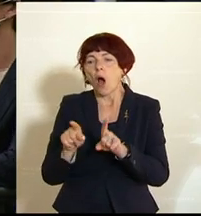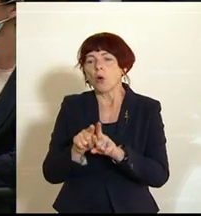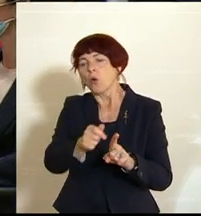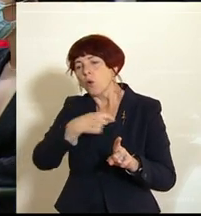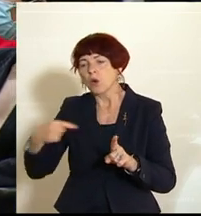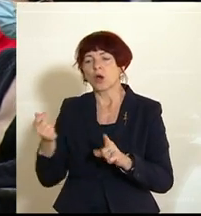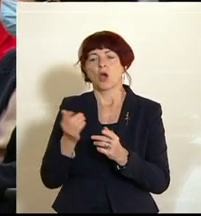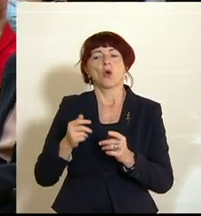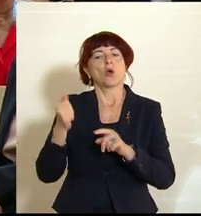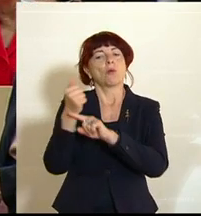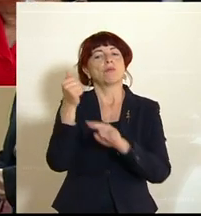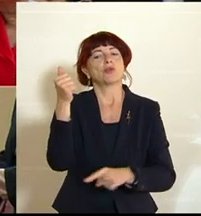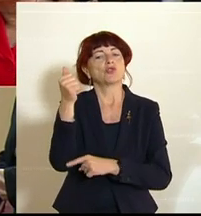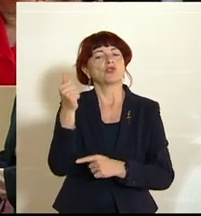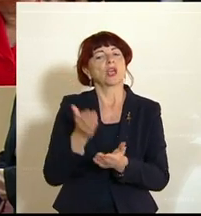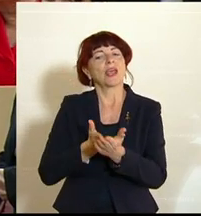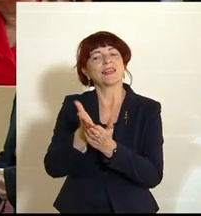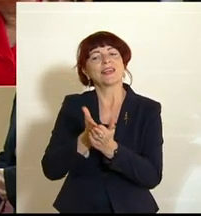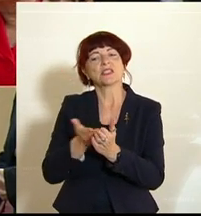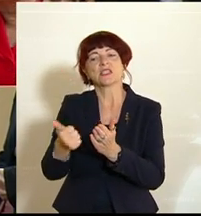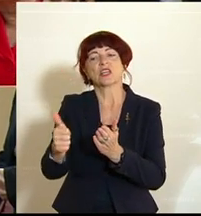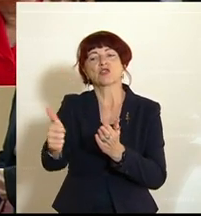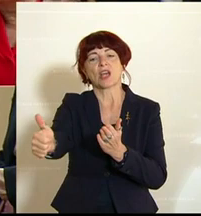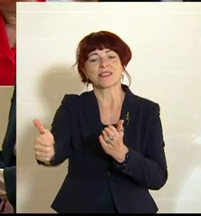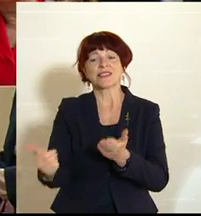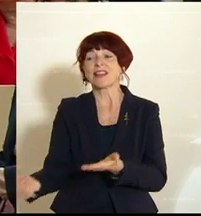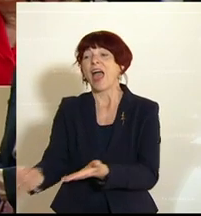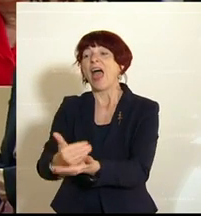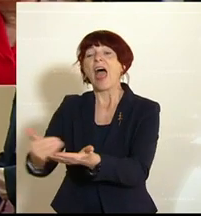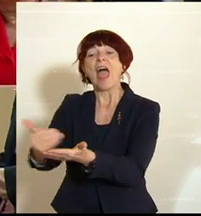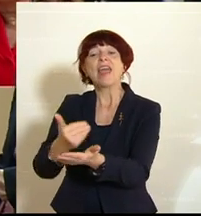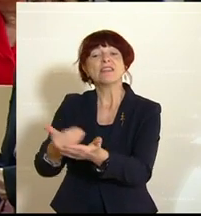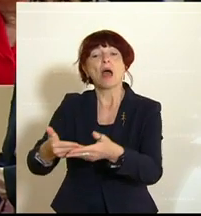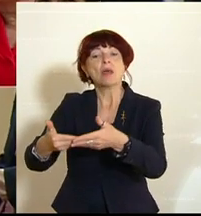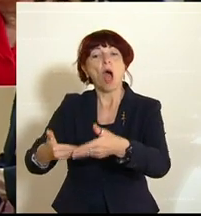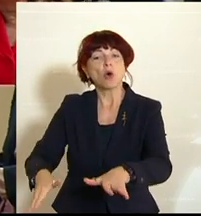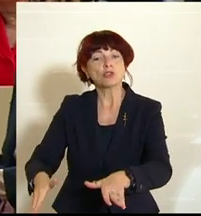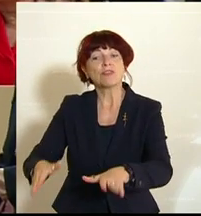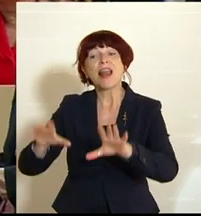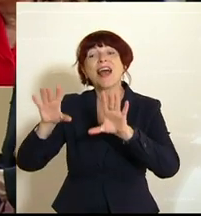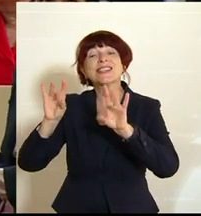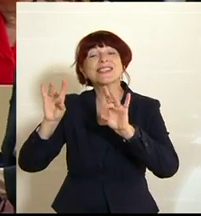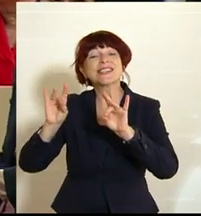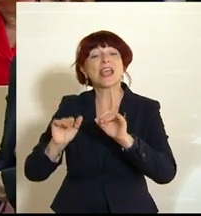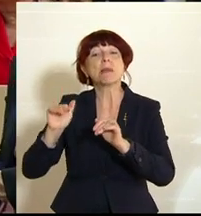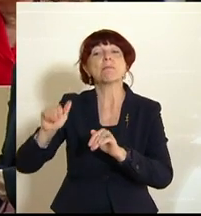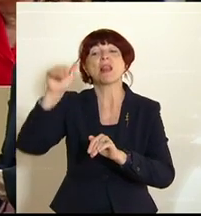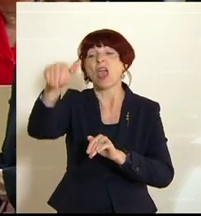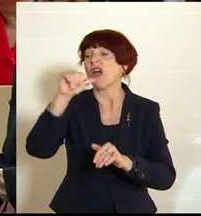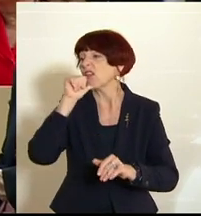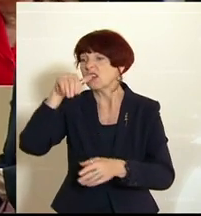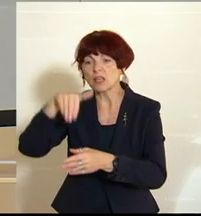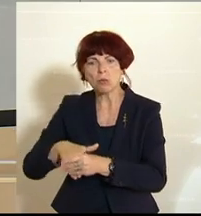vom Budgetdienst geschätzten Einnahmenausfall von über 10 Milliarden nicht einmal berücksichtigt. Ja, was ist mit